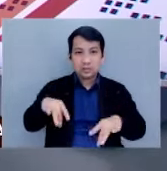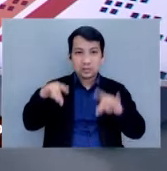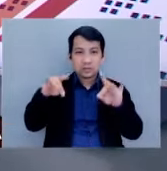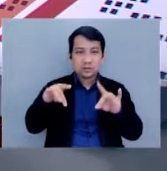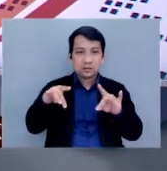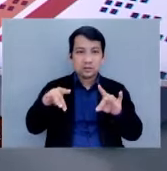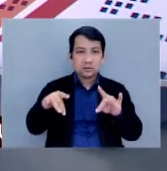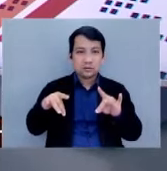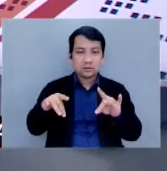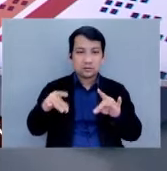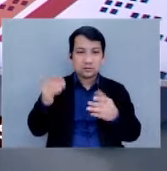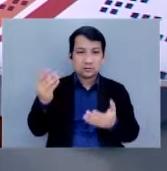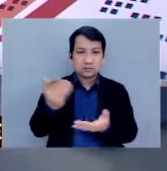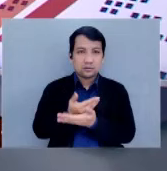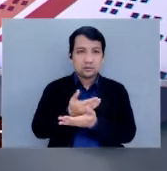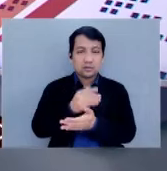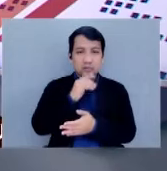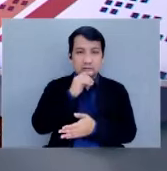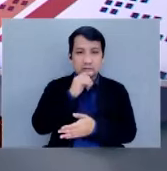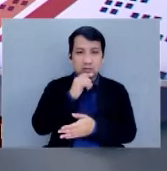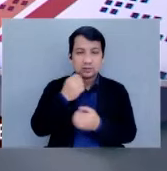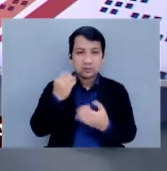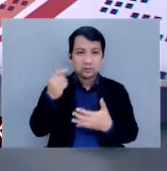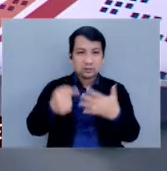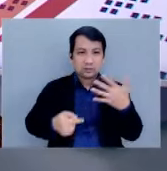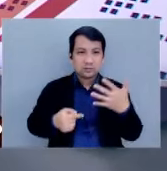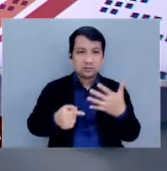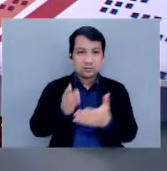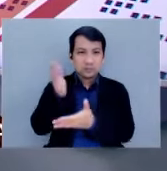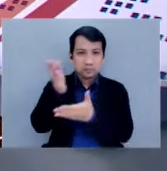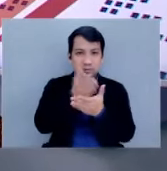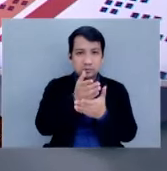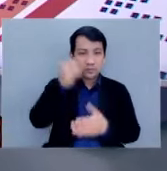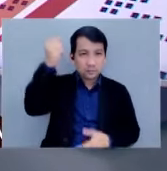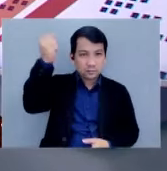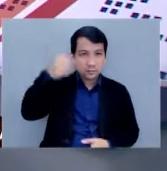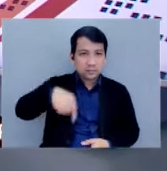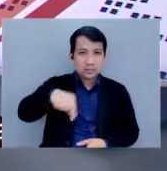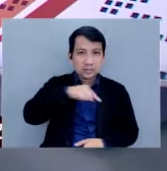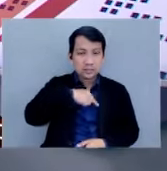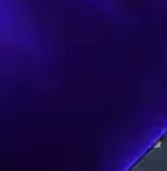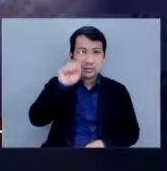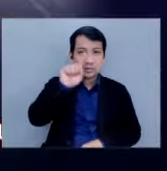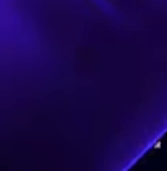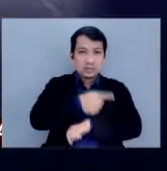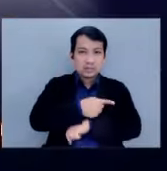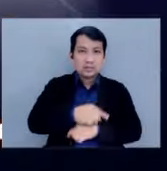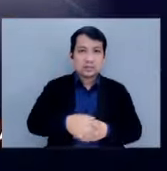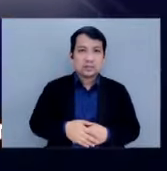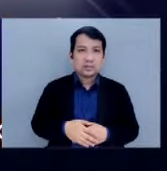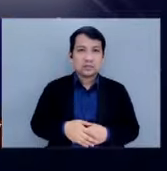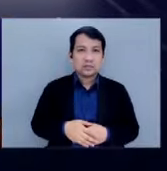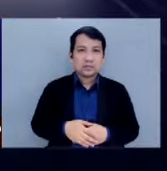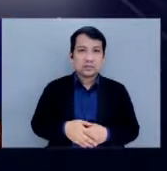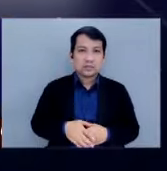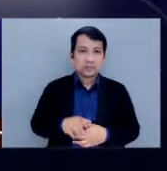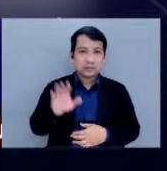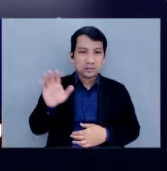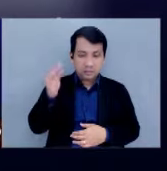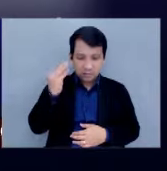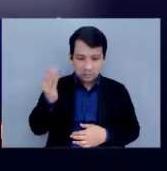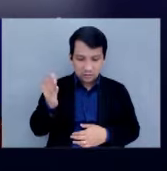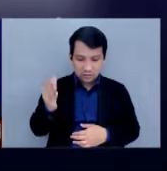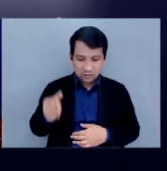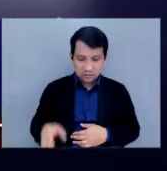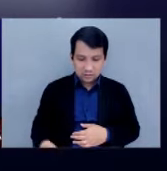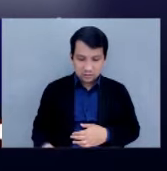holder ngayon sa pinakamaraming napuntahang bar sa loob lang ng isang araw. Yan po ang 69-year-old na